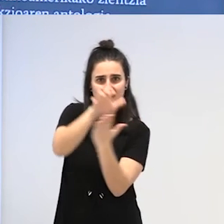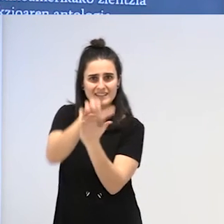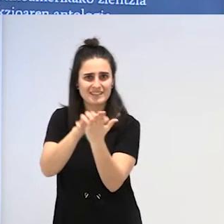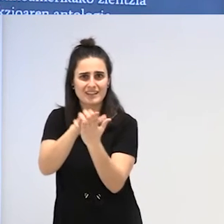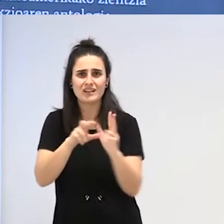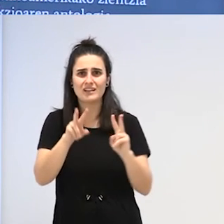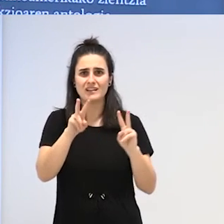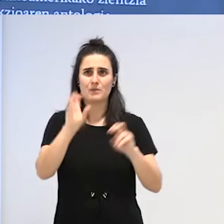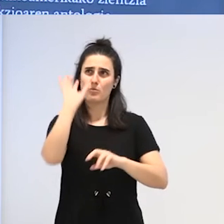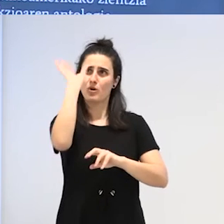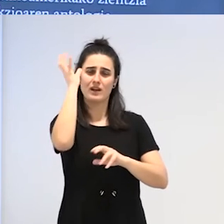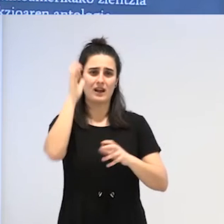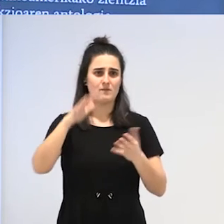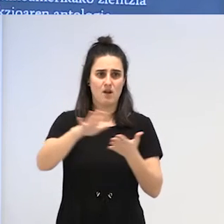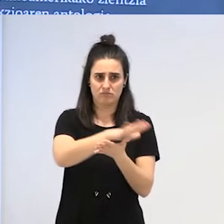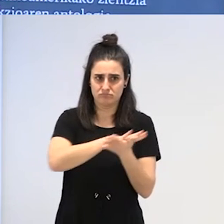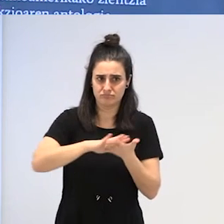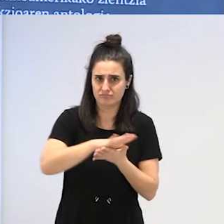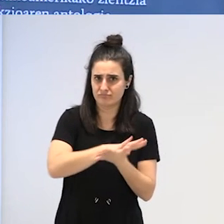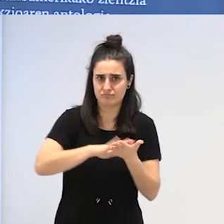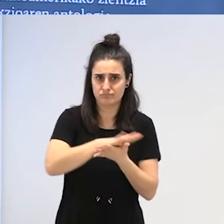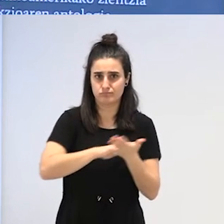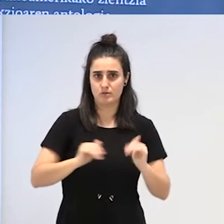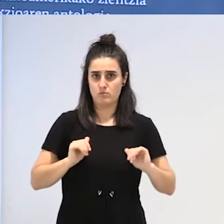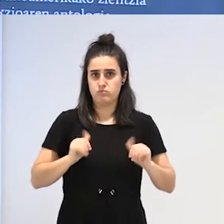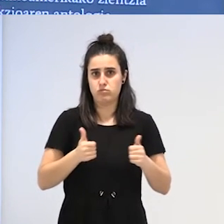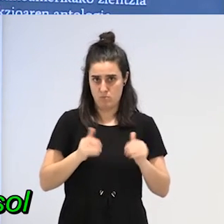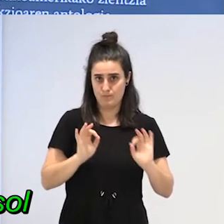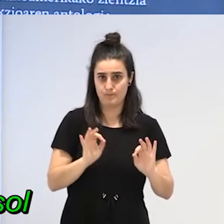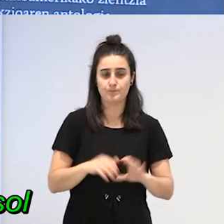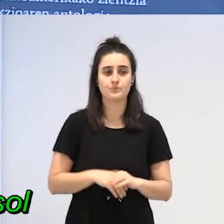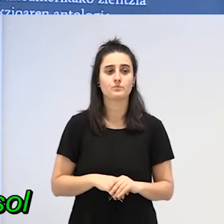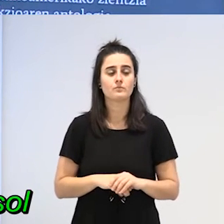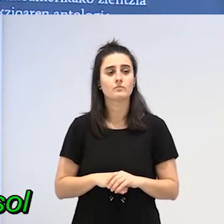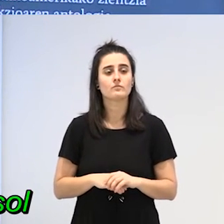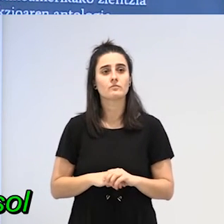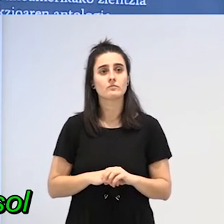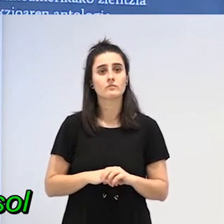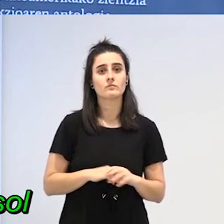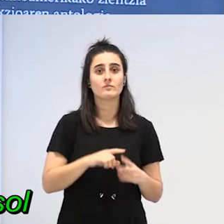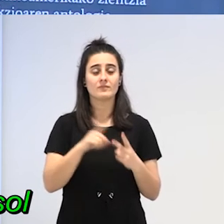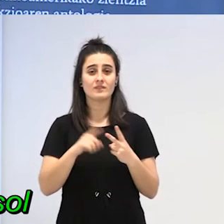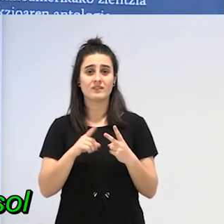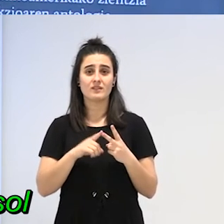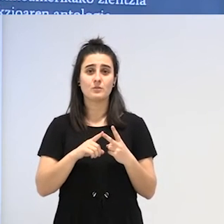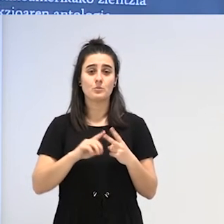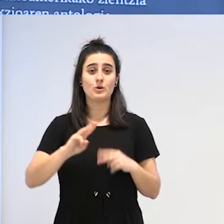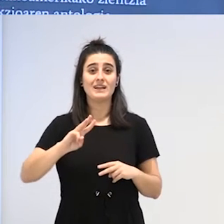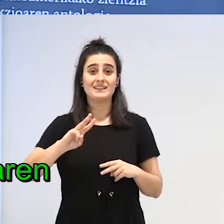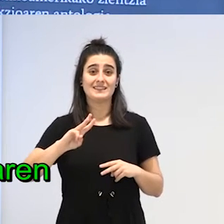zuntxidura klimatiko batetik abiatuta. Eta gero El tercer mundo, Después del